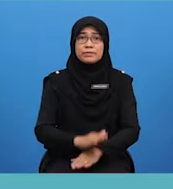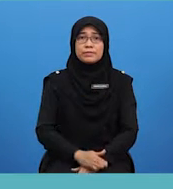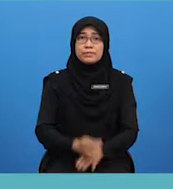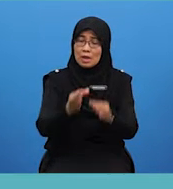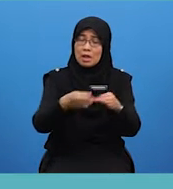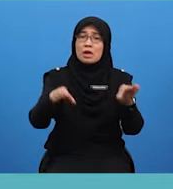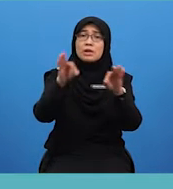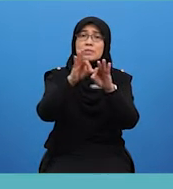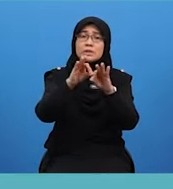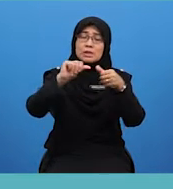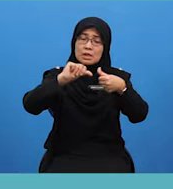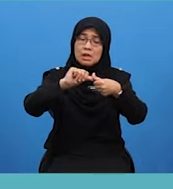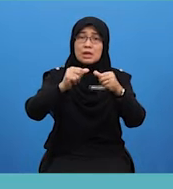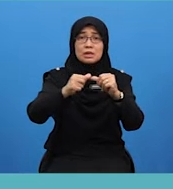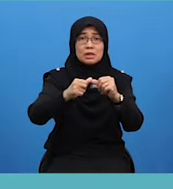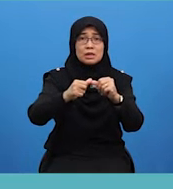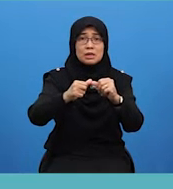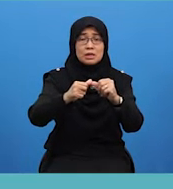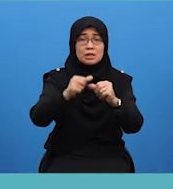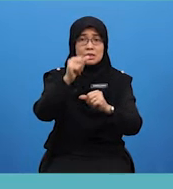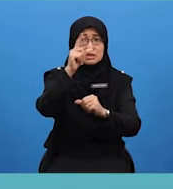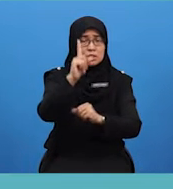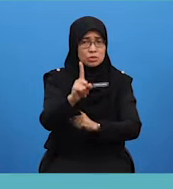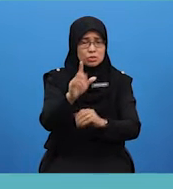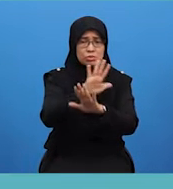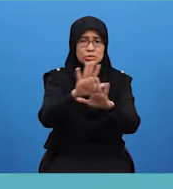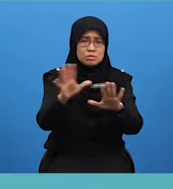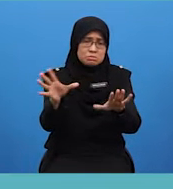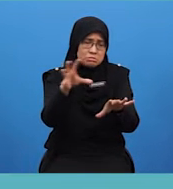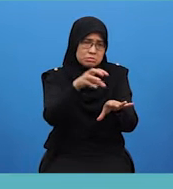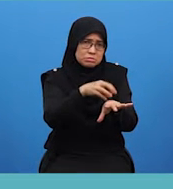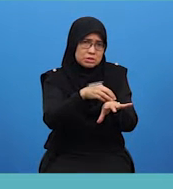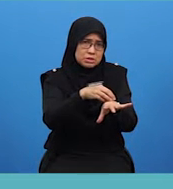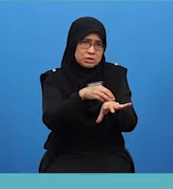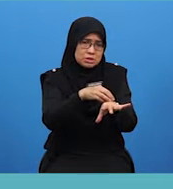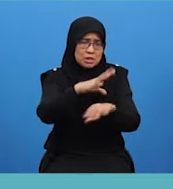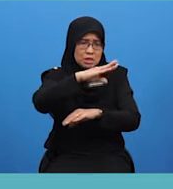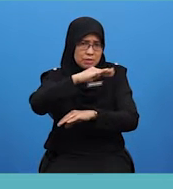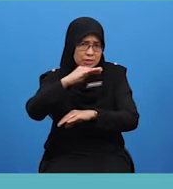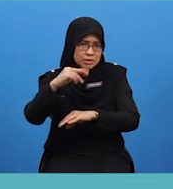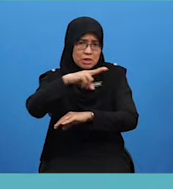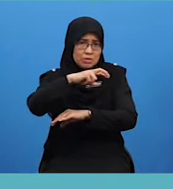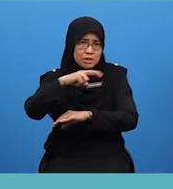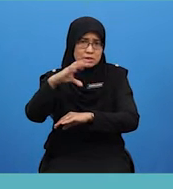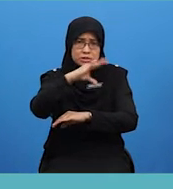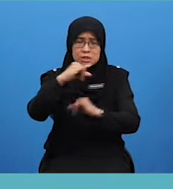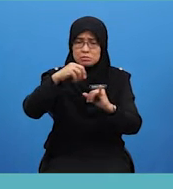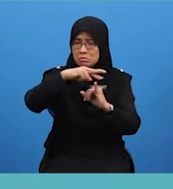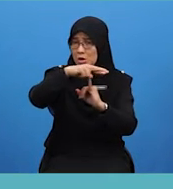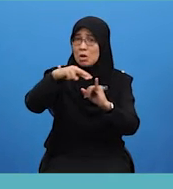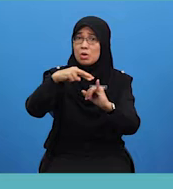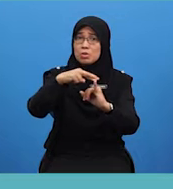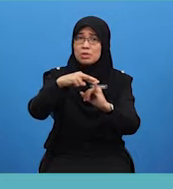Kebersihan diri penting agar seseorang itu tidak dijangkiti oleh bakteria, virus dan